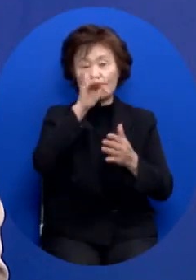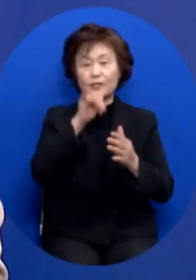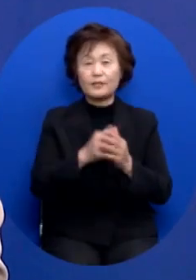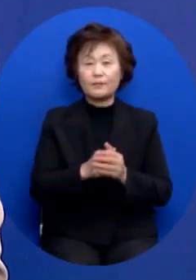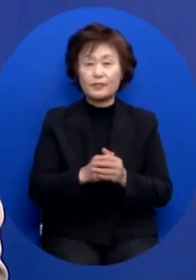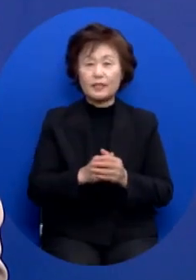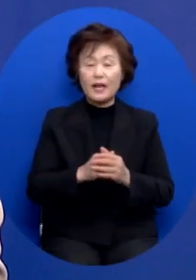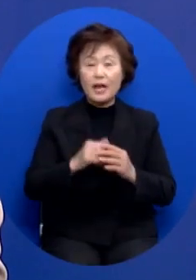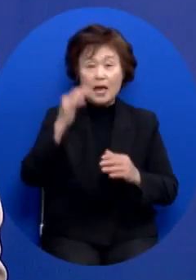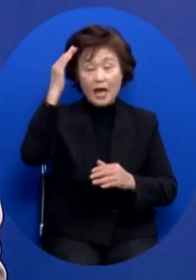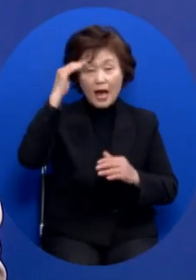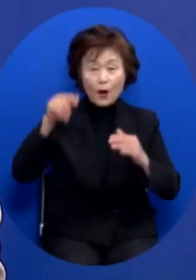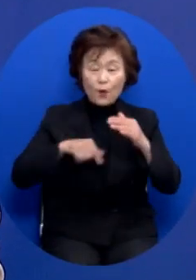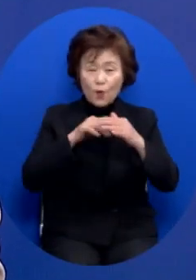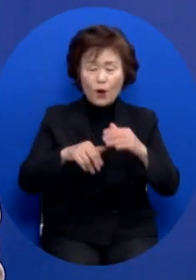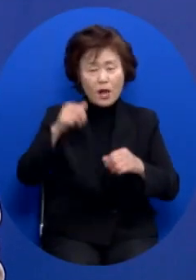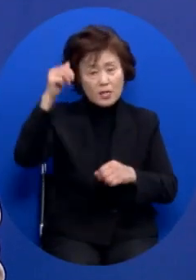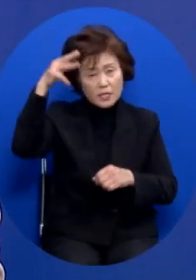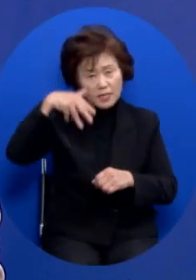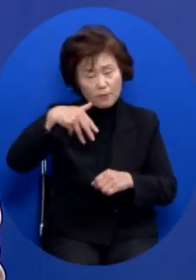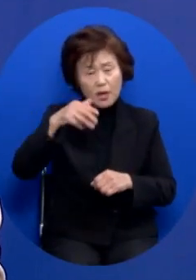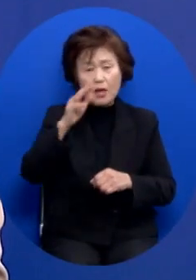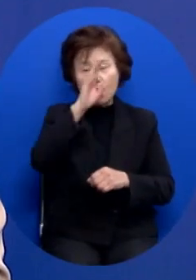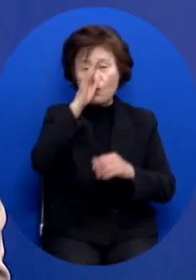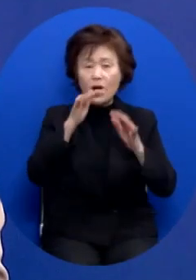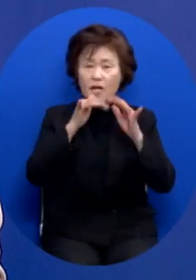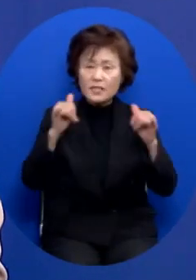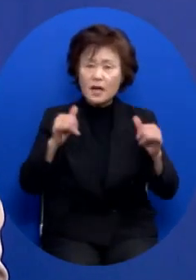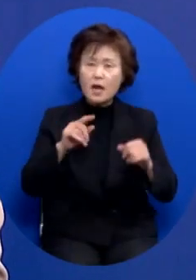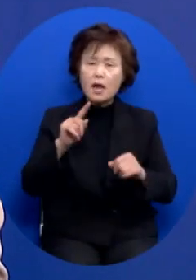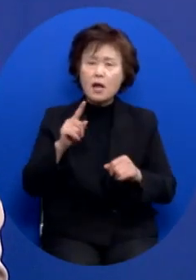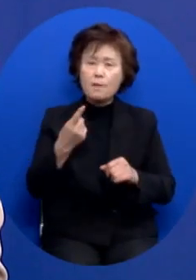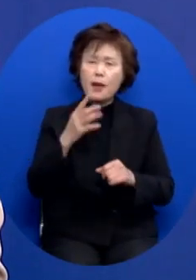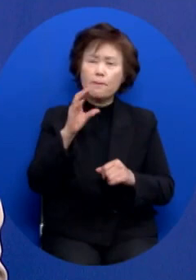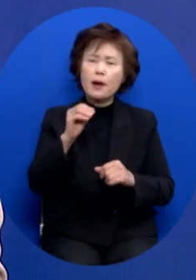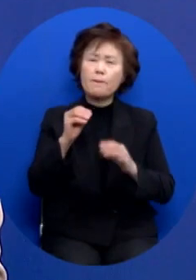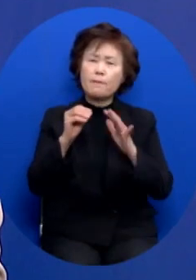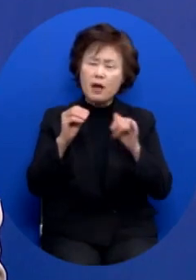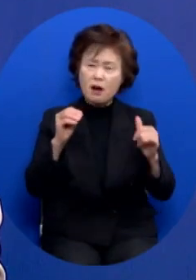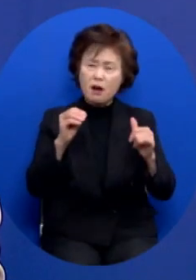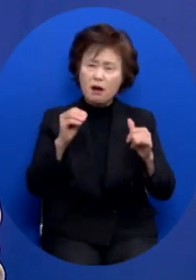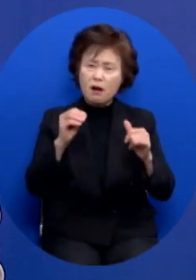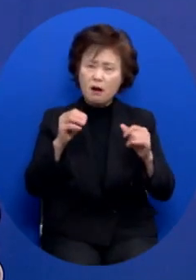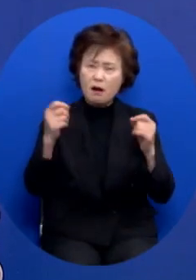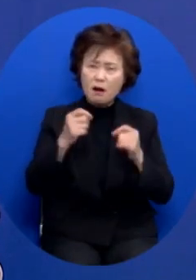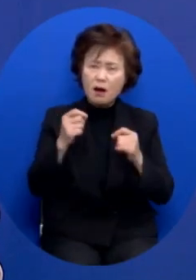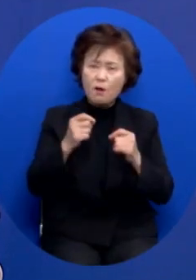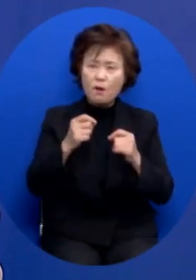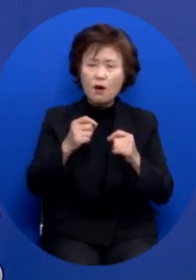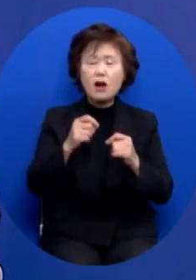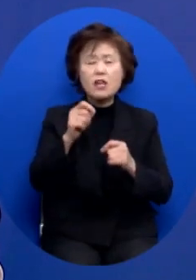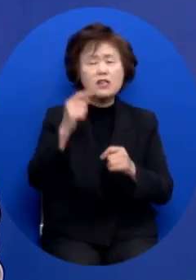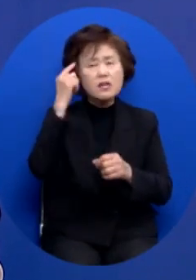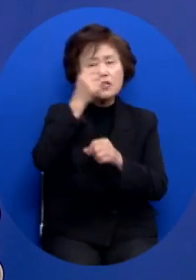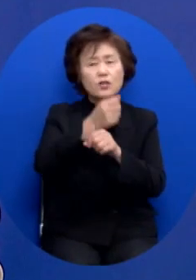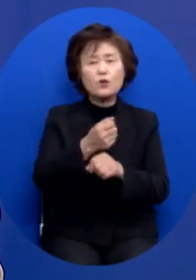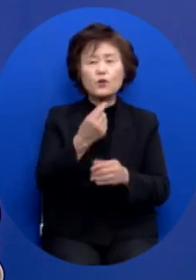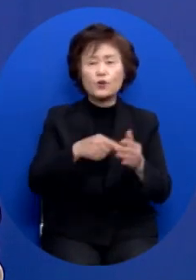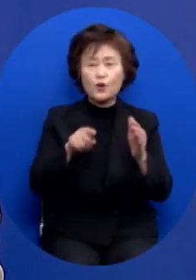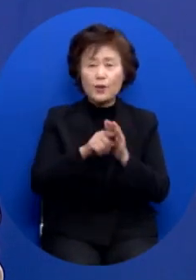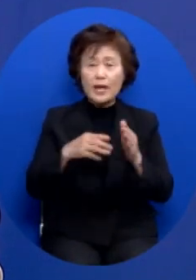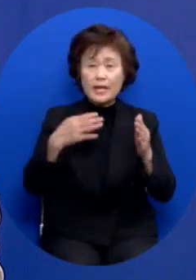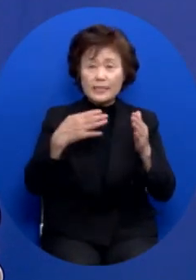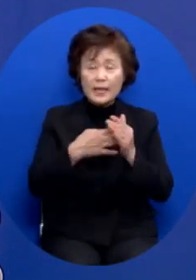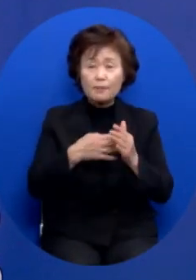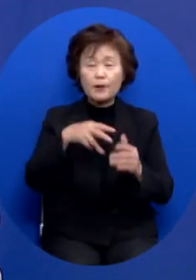국내 치매 환자 수가 100만 명에 육박하는 가운데 치매 연구를 위해 설립된 사단법인 소산이 설립